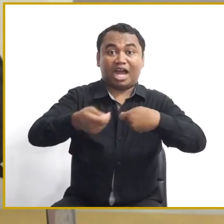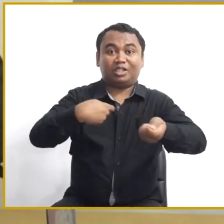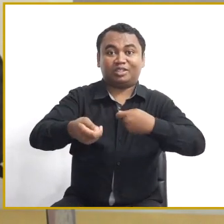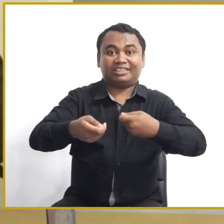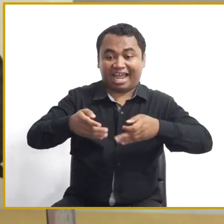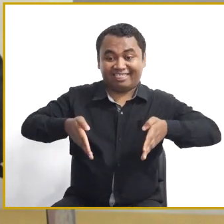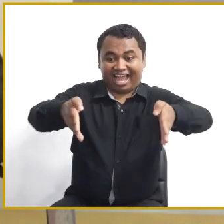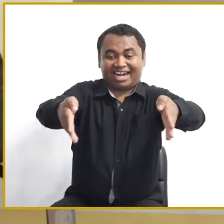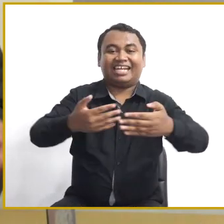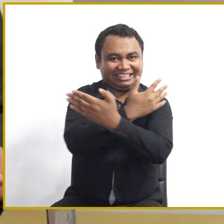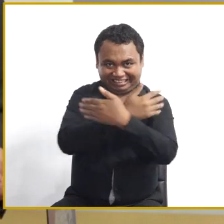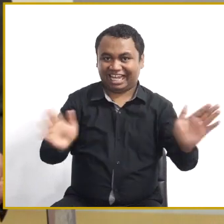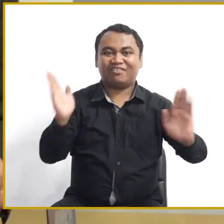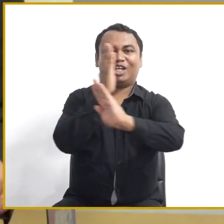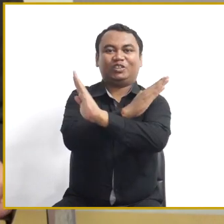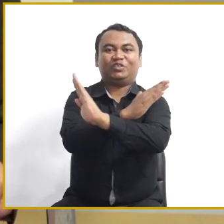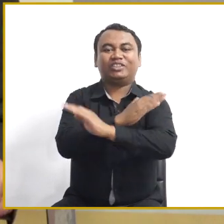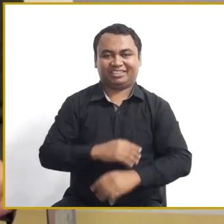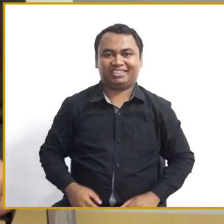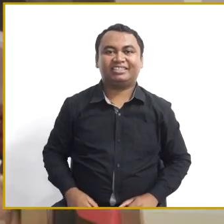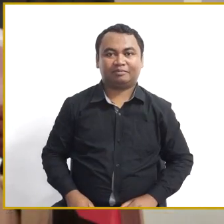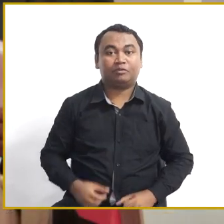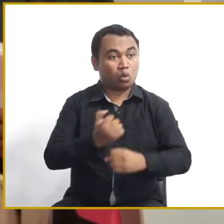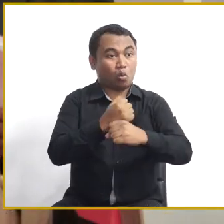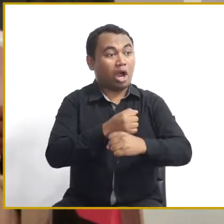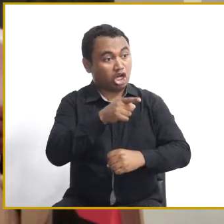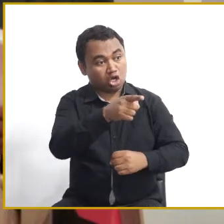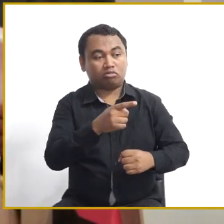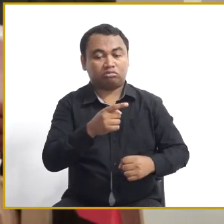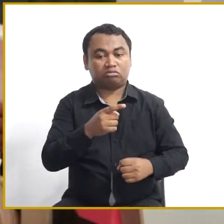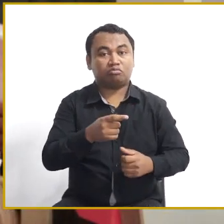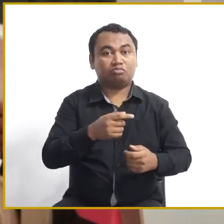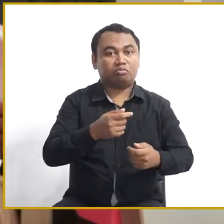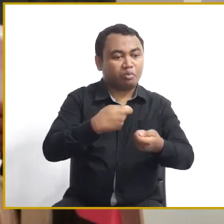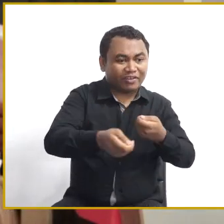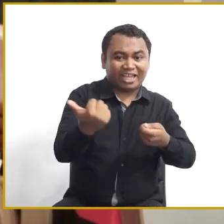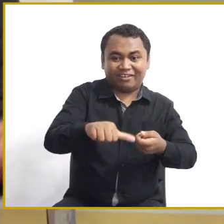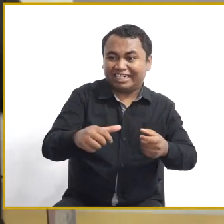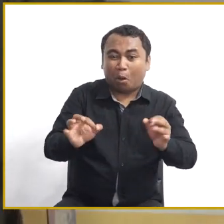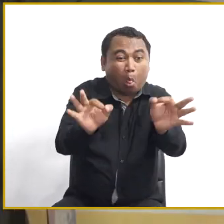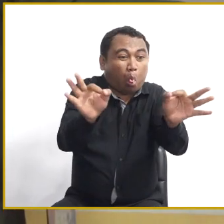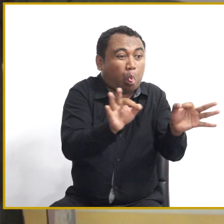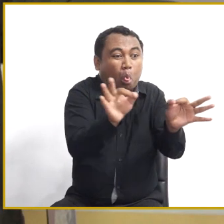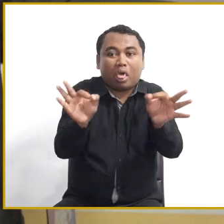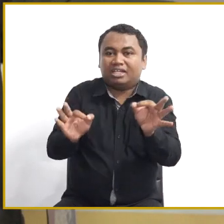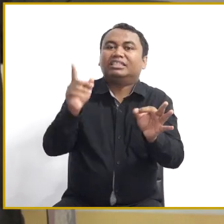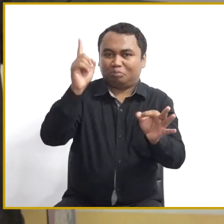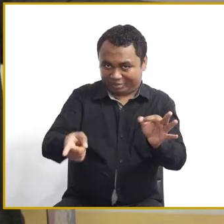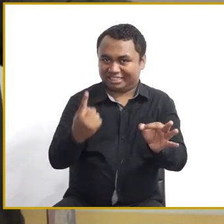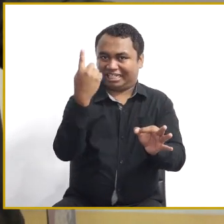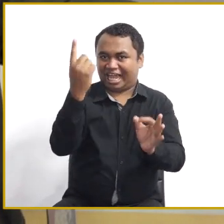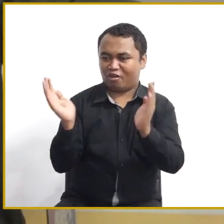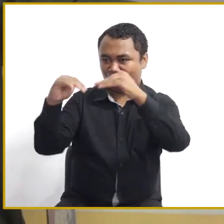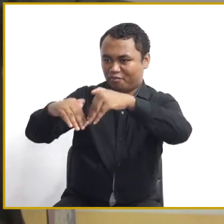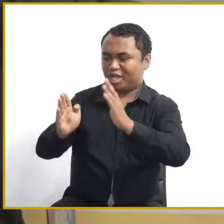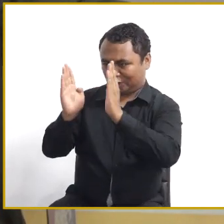Ary ianao zao Abraham Razafy manana an'ity, tsy maintsy andeha hitady an'le mpivarotra akana le varana fa tsy andeha le volanao